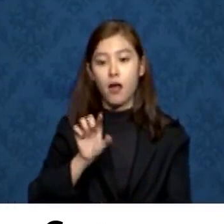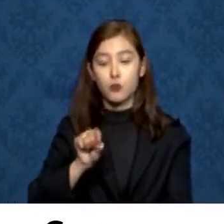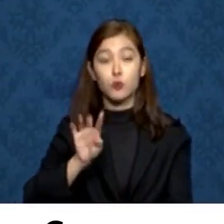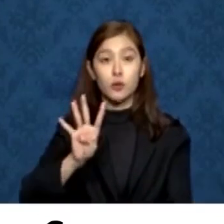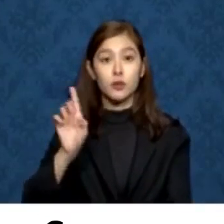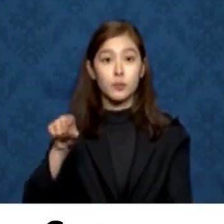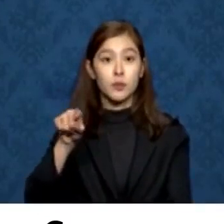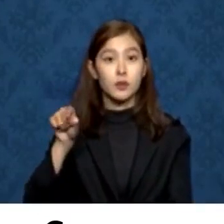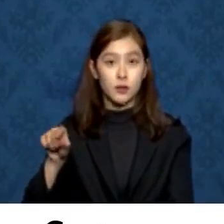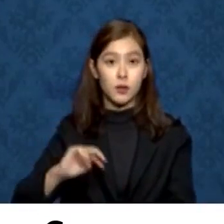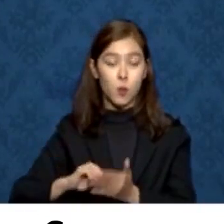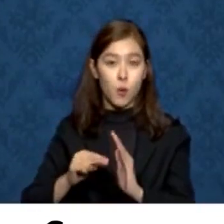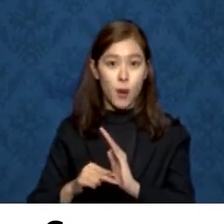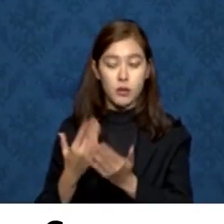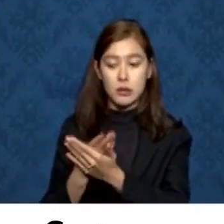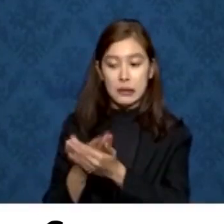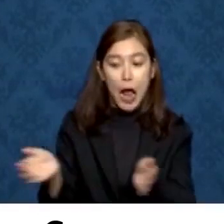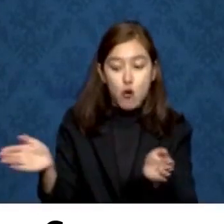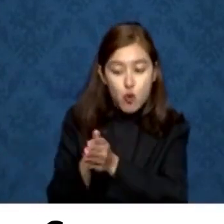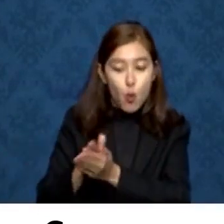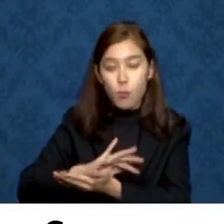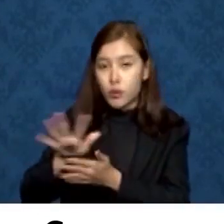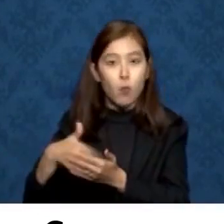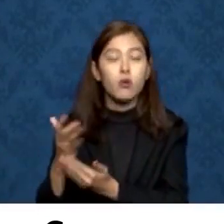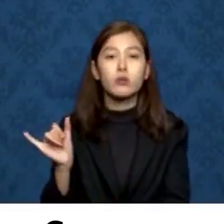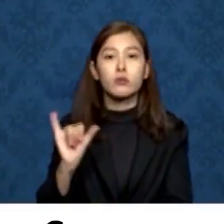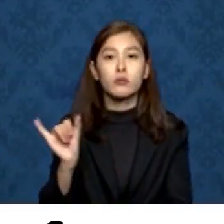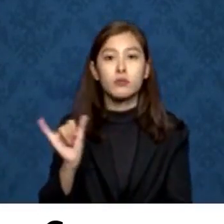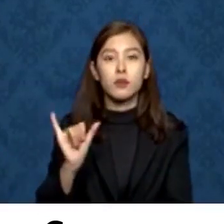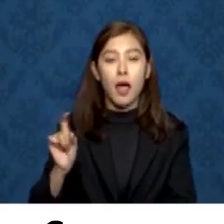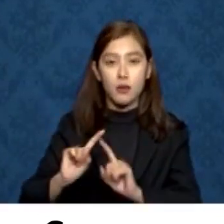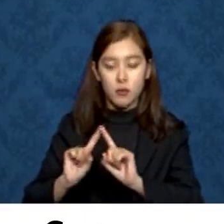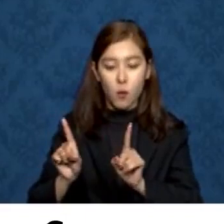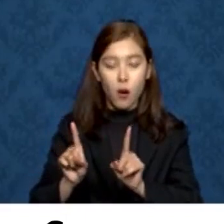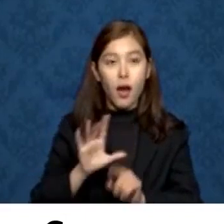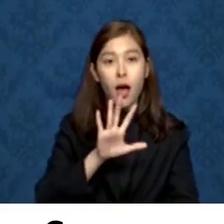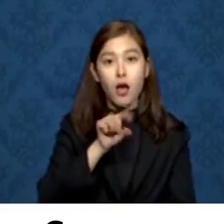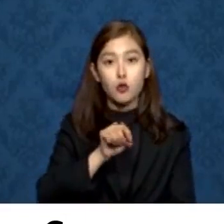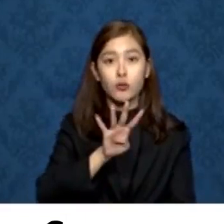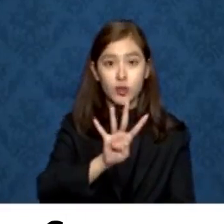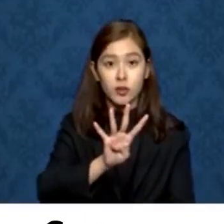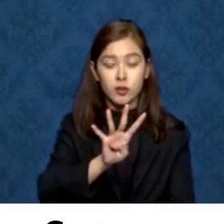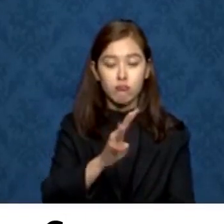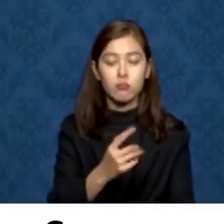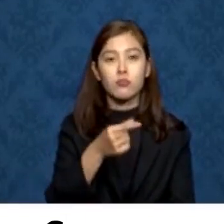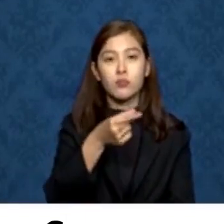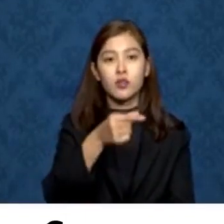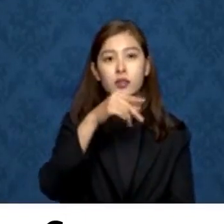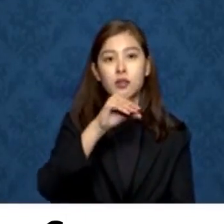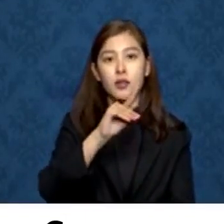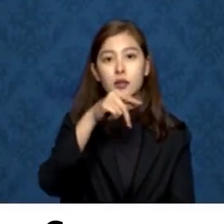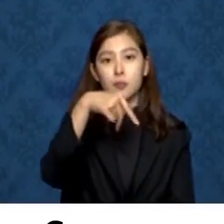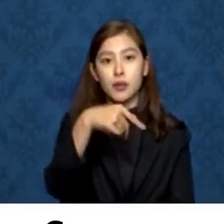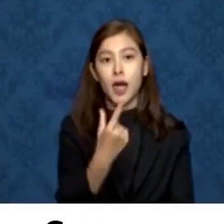เพราะมันวิกฤตใช่มั้ยค่ะแต่วิกฤตครั้งนี้นายกรัฐมนตรีเพิ่มงบประมาณของกระทรวงกลาโหม 2%แล้วก็ยังมีมรดกที่